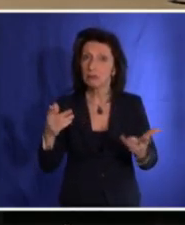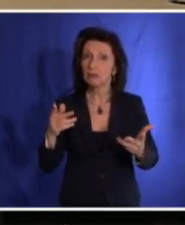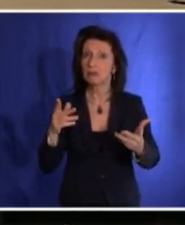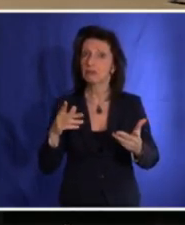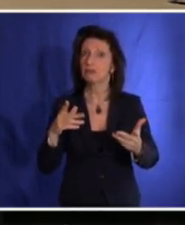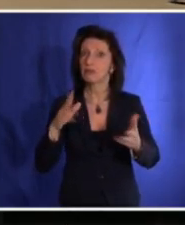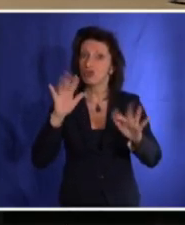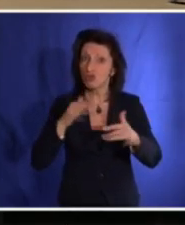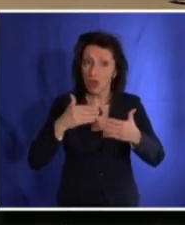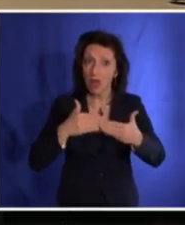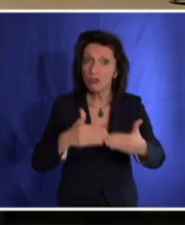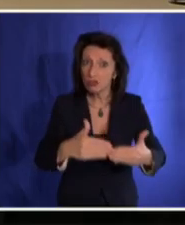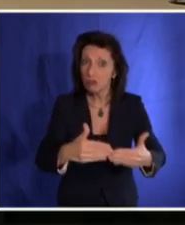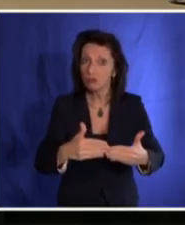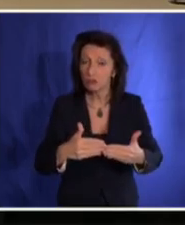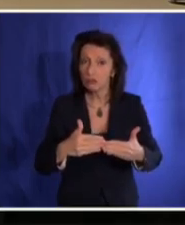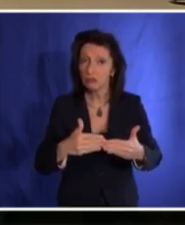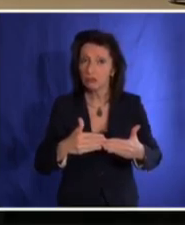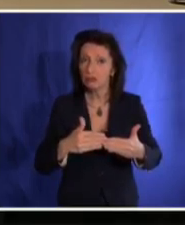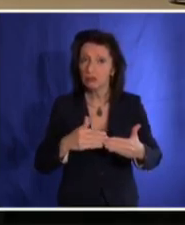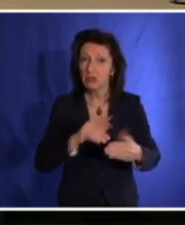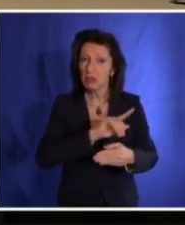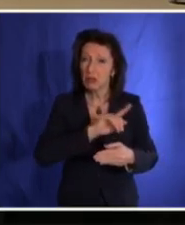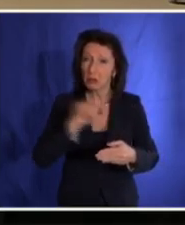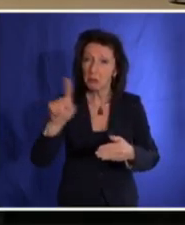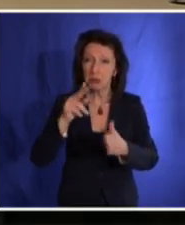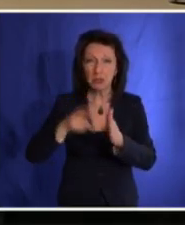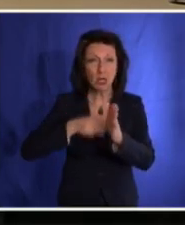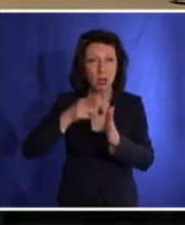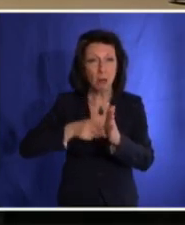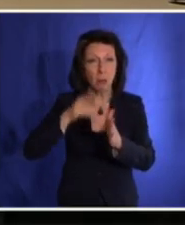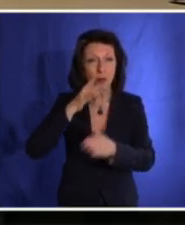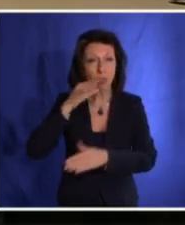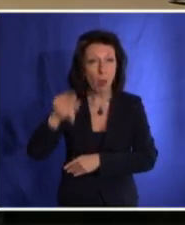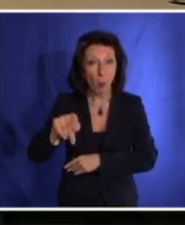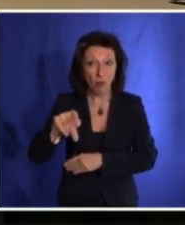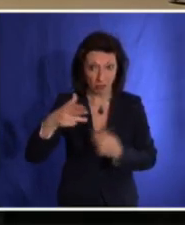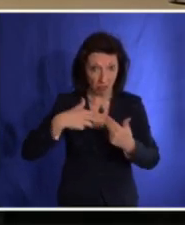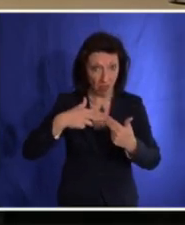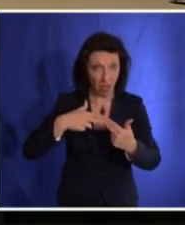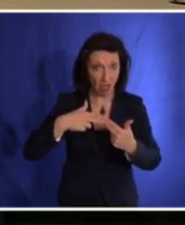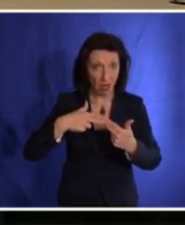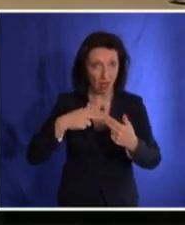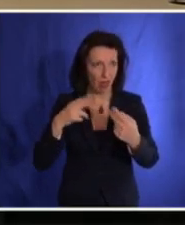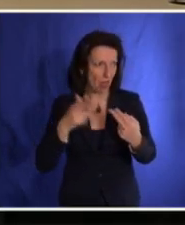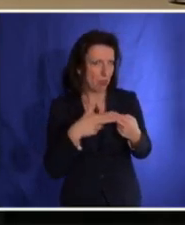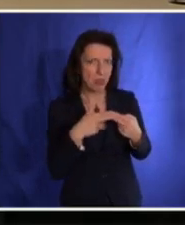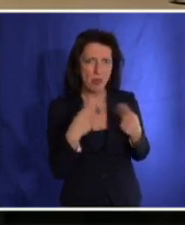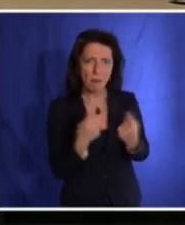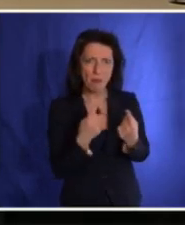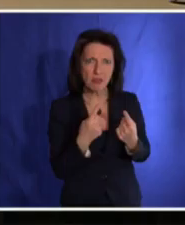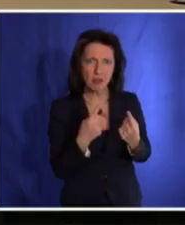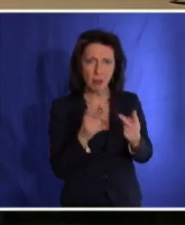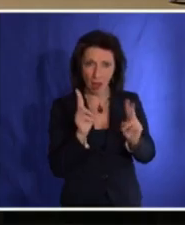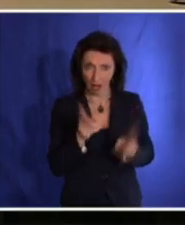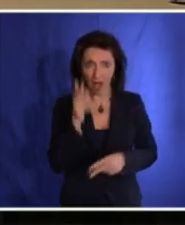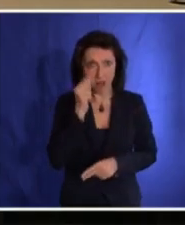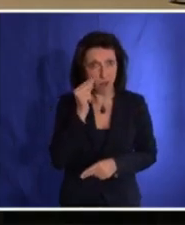weit ist bis zur nächsten Eisenbahnstation, gibt es Betriebe in der Nähe, gibt es eine Wohnmöglichkeit, haben wir